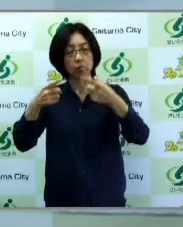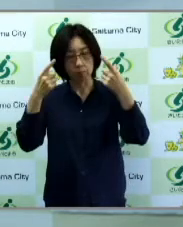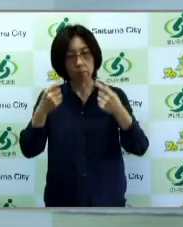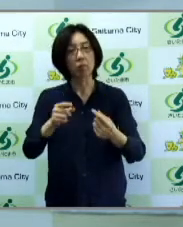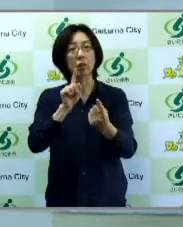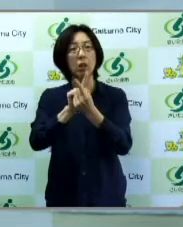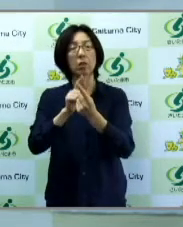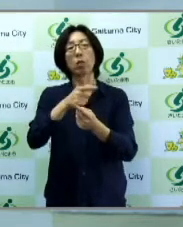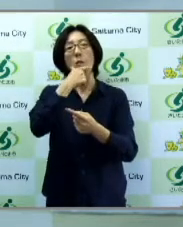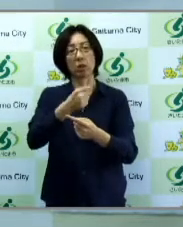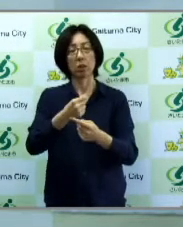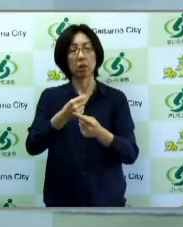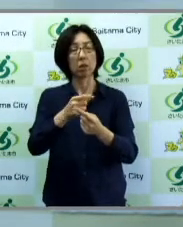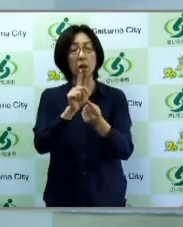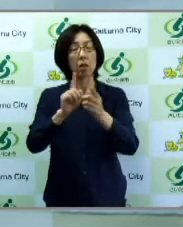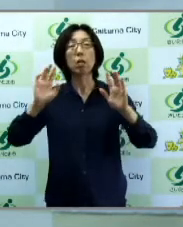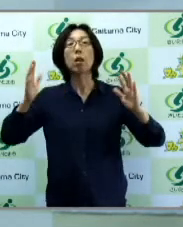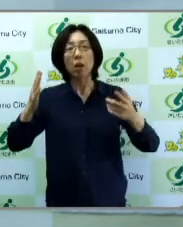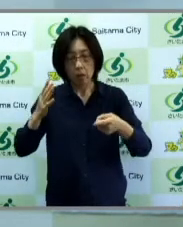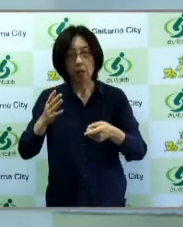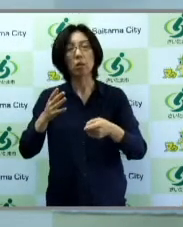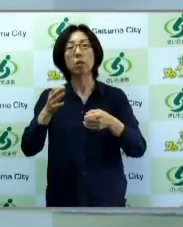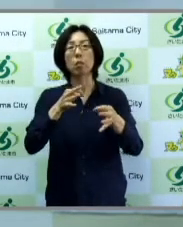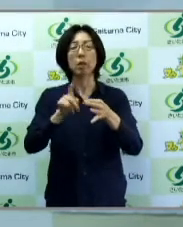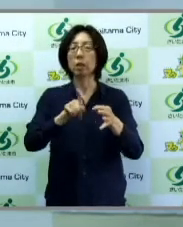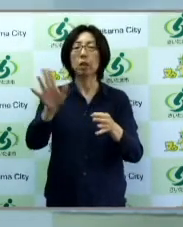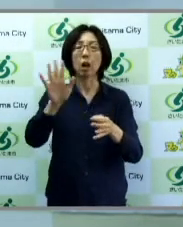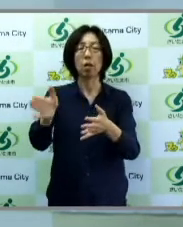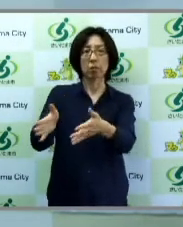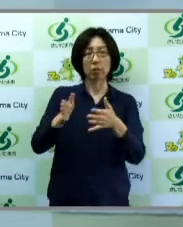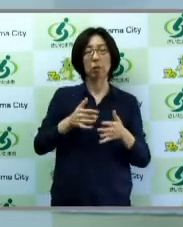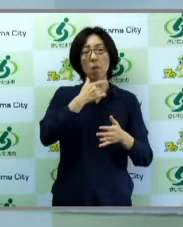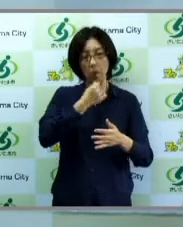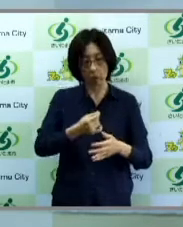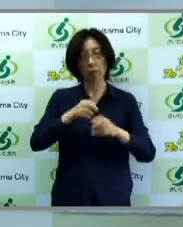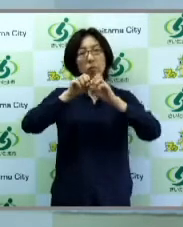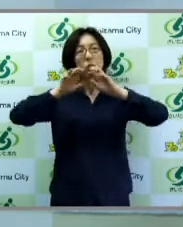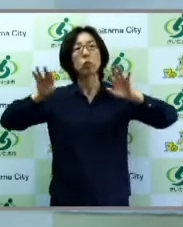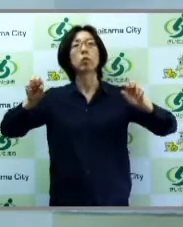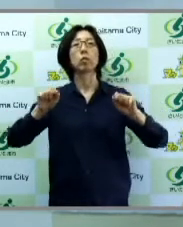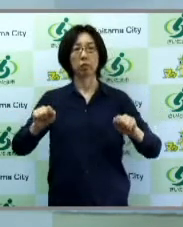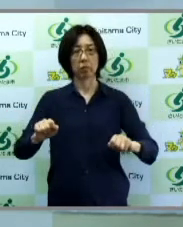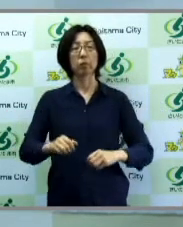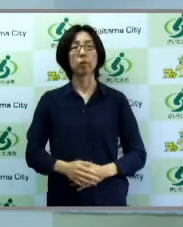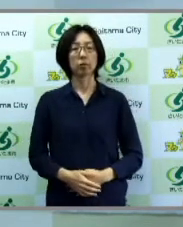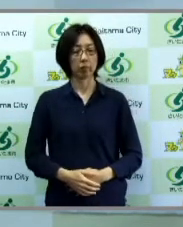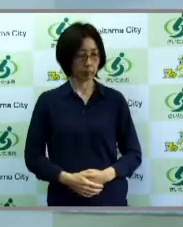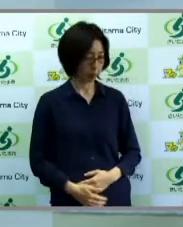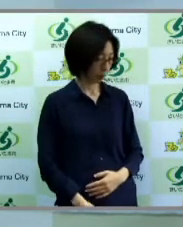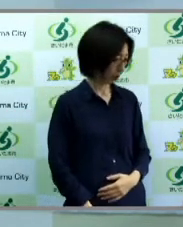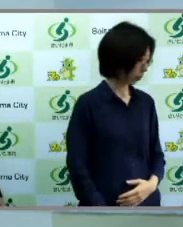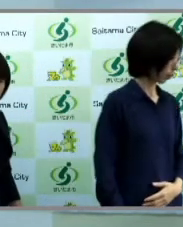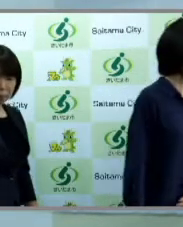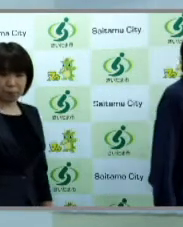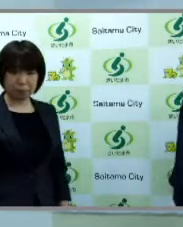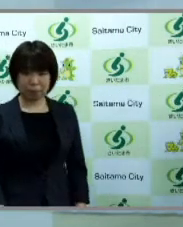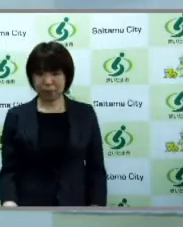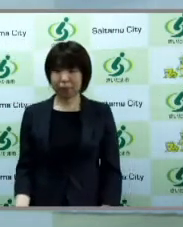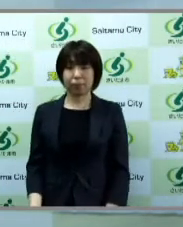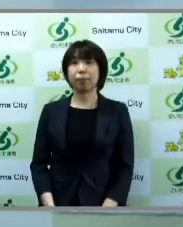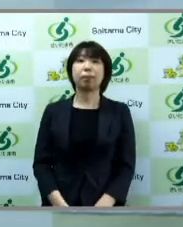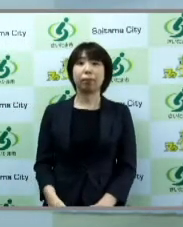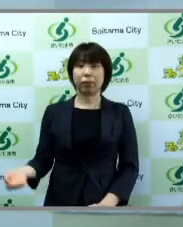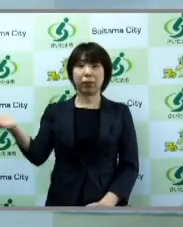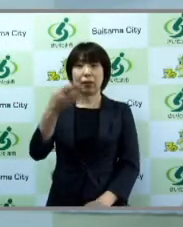ない施設の利用回避などをお願いするものでございます。 次に第2案に向